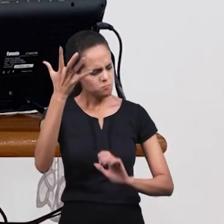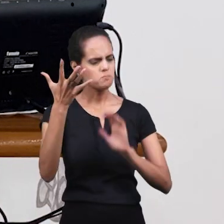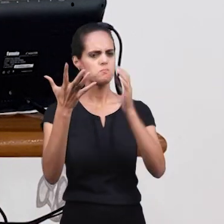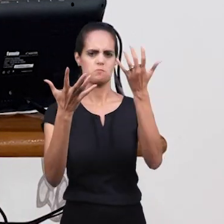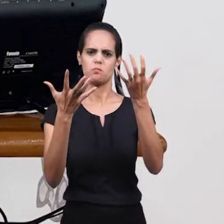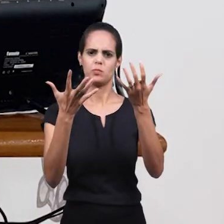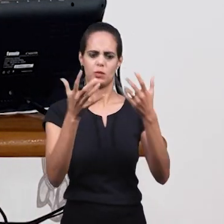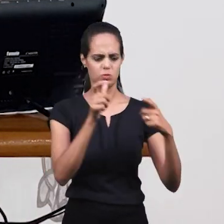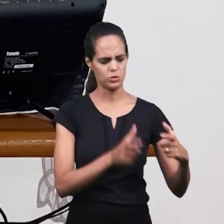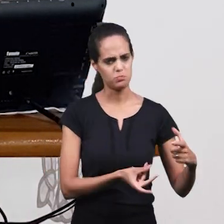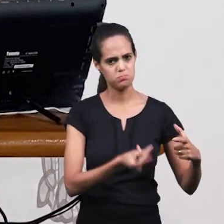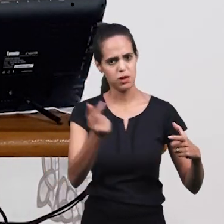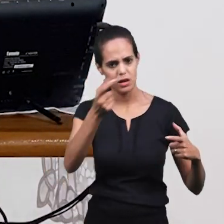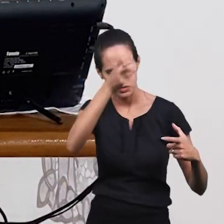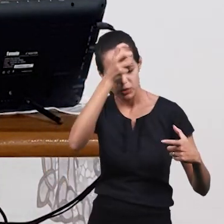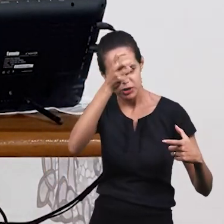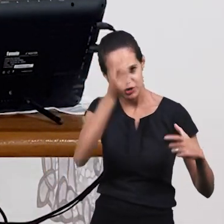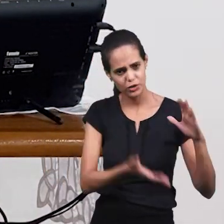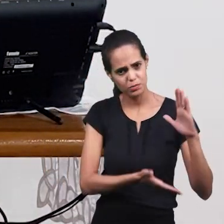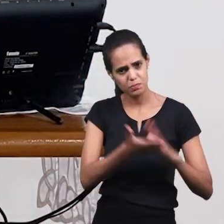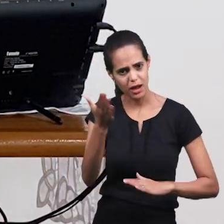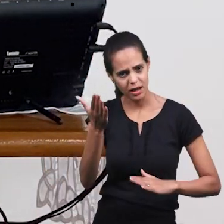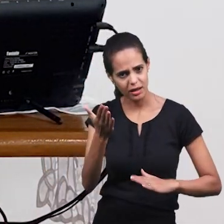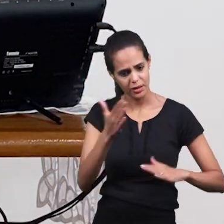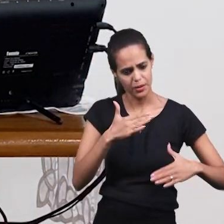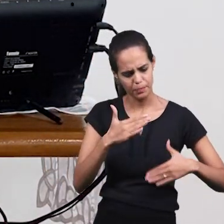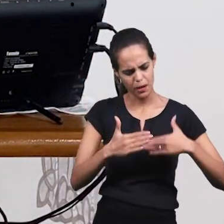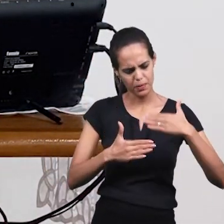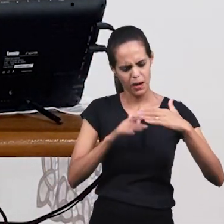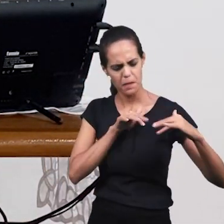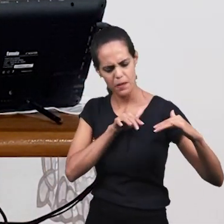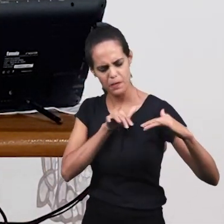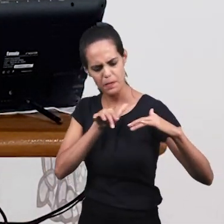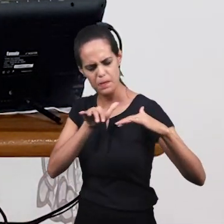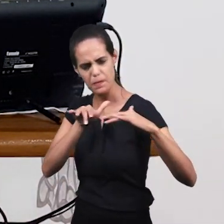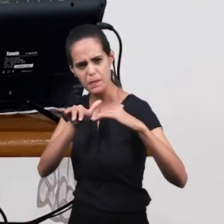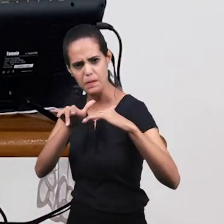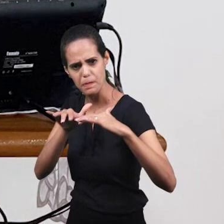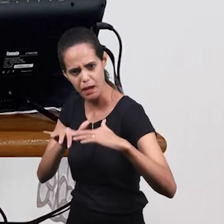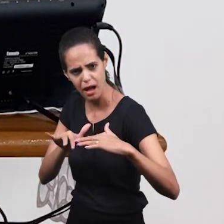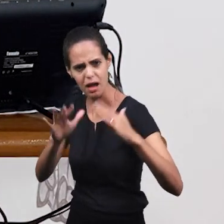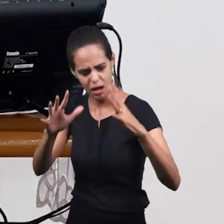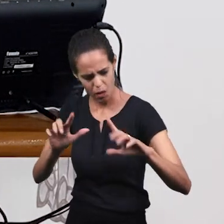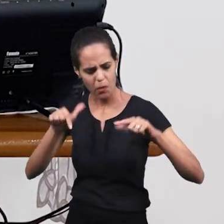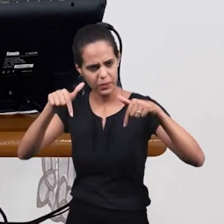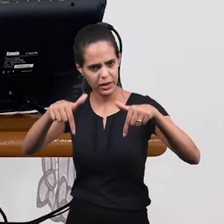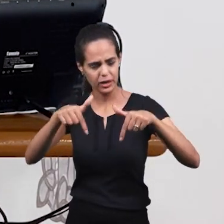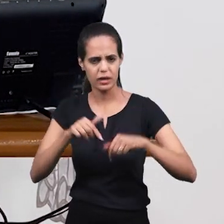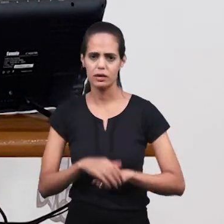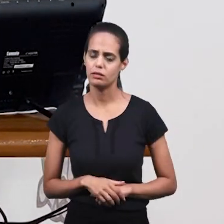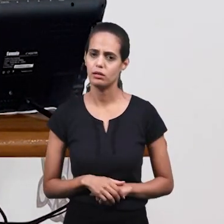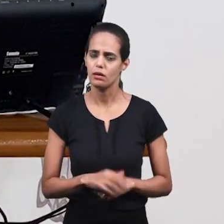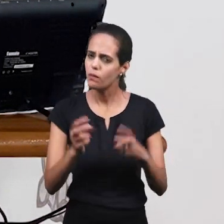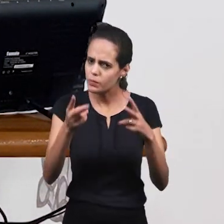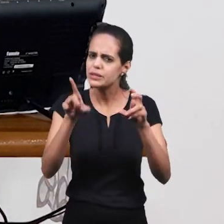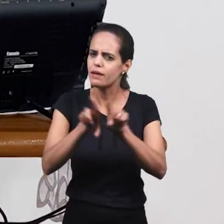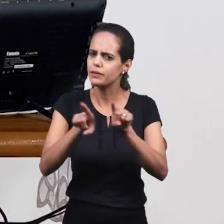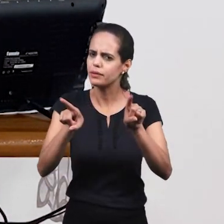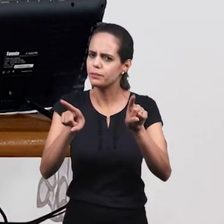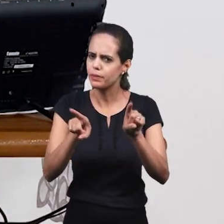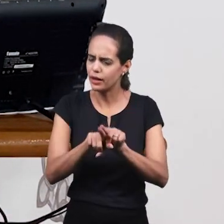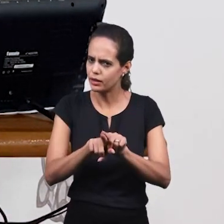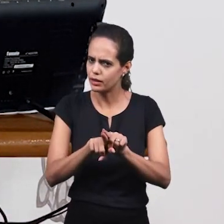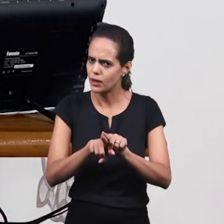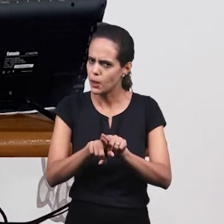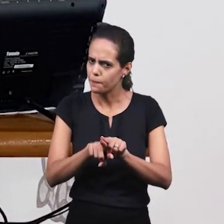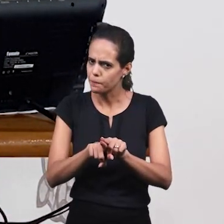prendre une posture de marcher et obéir la volonté du Seigneur, ils sont venus en arrière par